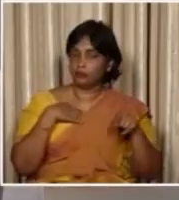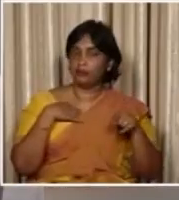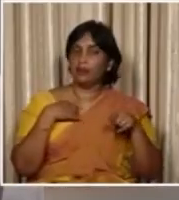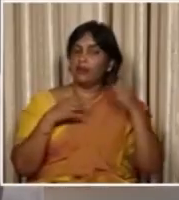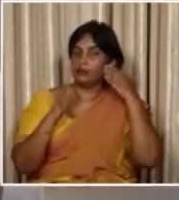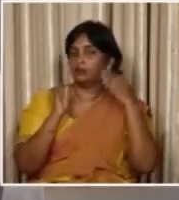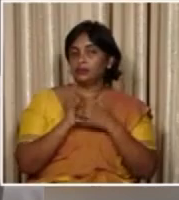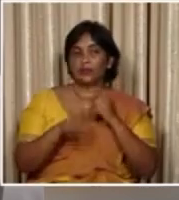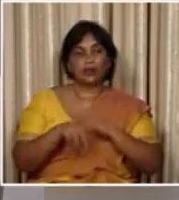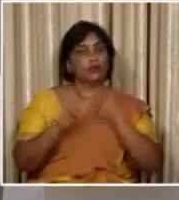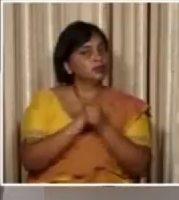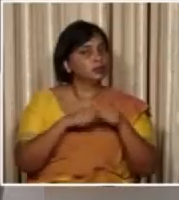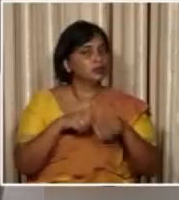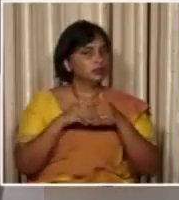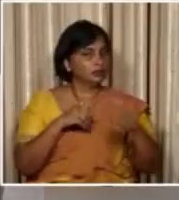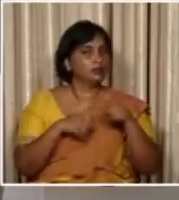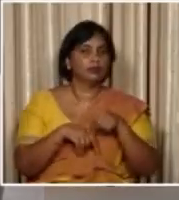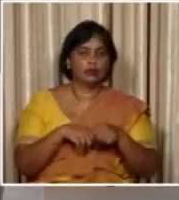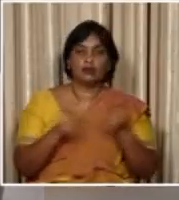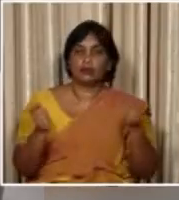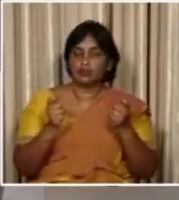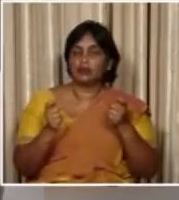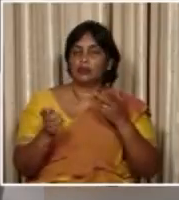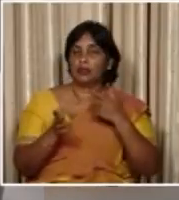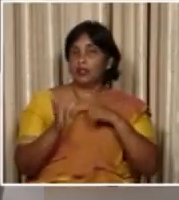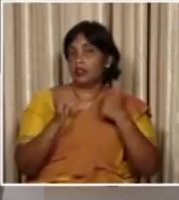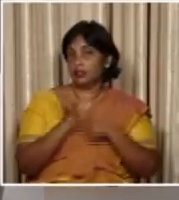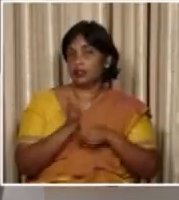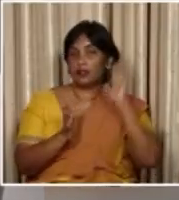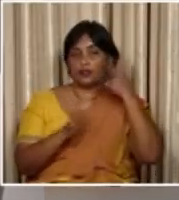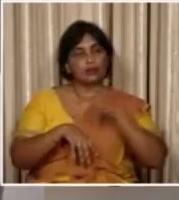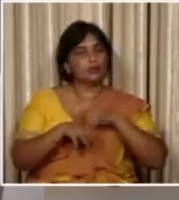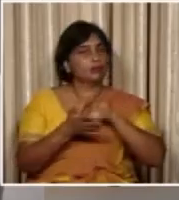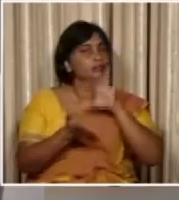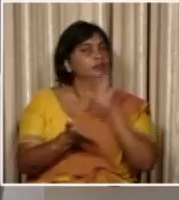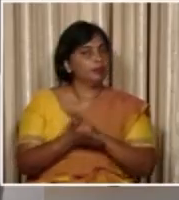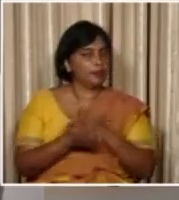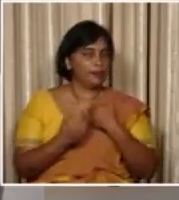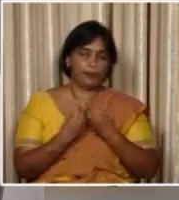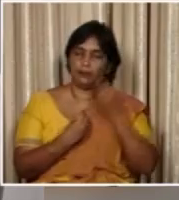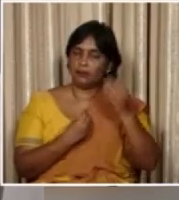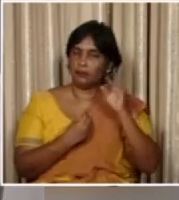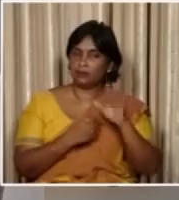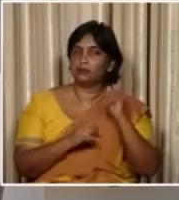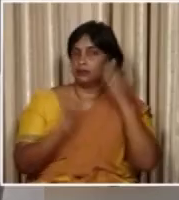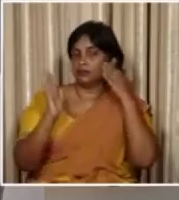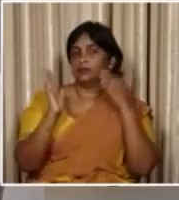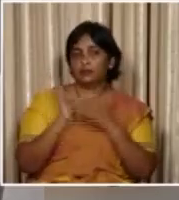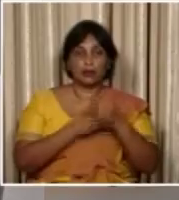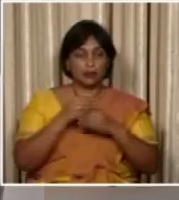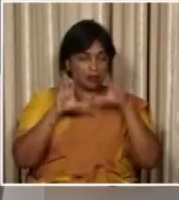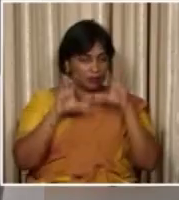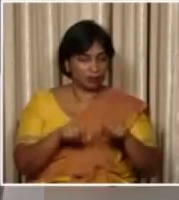මේ වේලාවල් වෙනස් කිරීම දැනට සාපුහා කාර්යාල පනතේ විශේෂ අවස්ථාවන්සේ සලකා අපි ලබා දීලා තියෙනවා යම් ක්ෂේත්‍ර